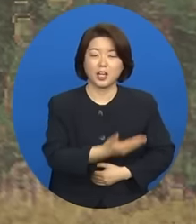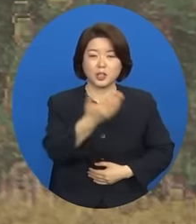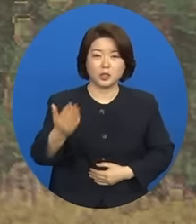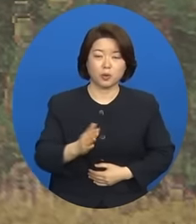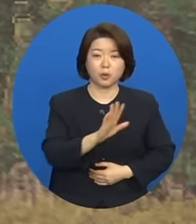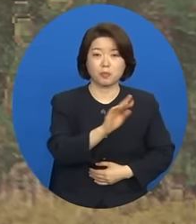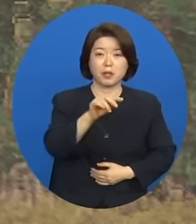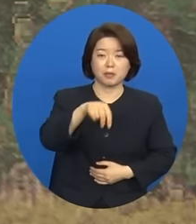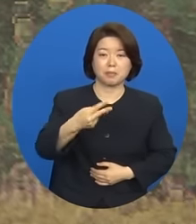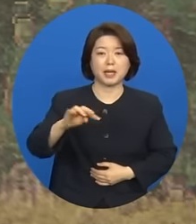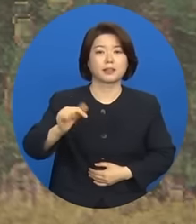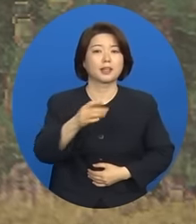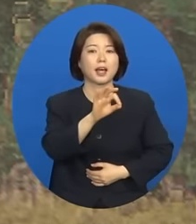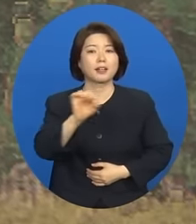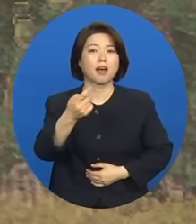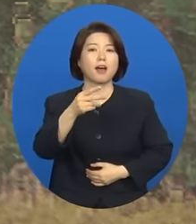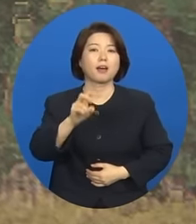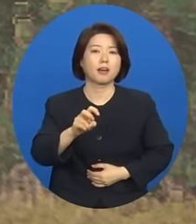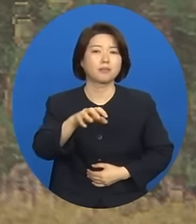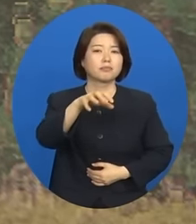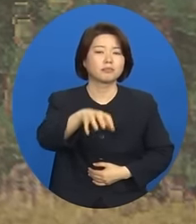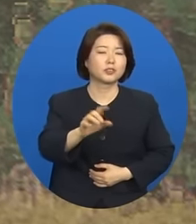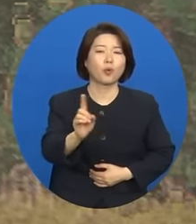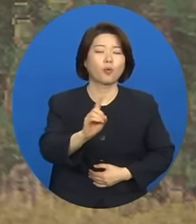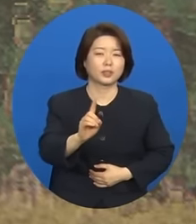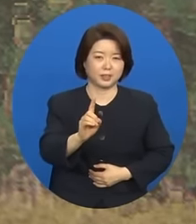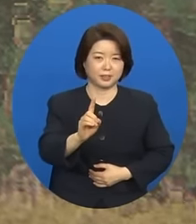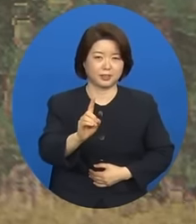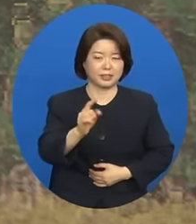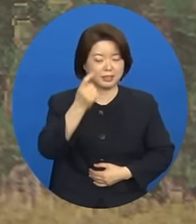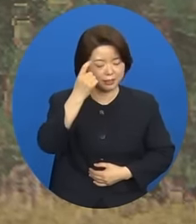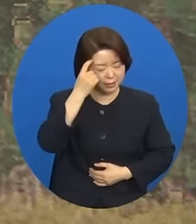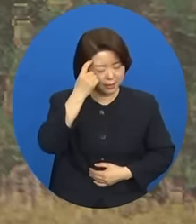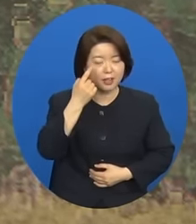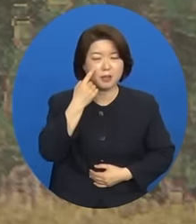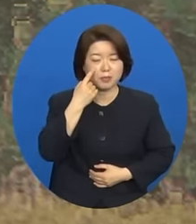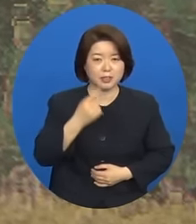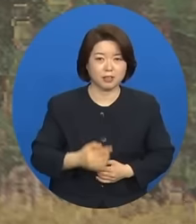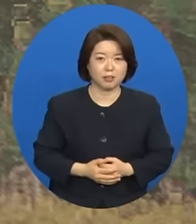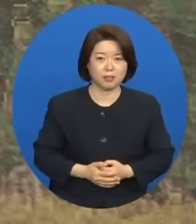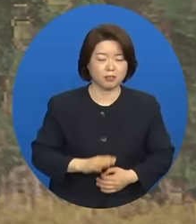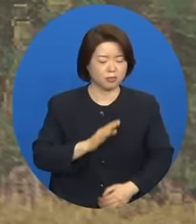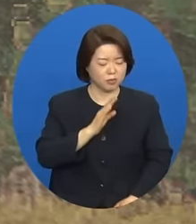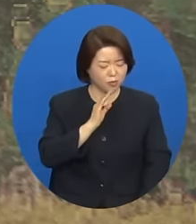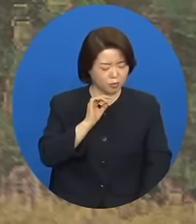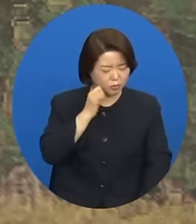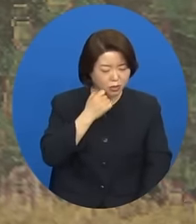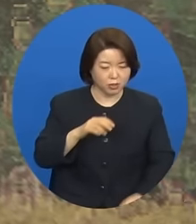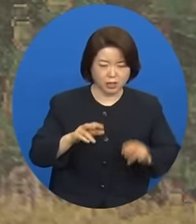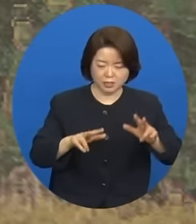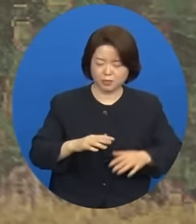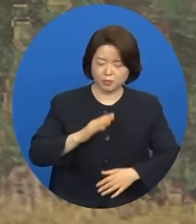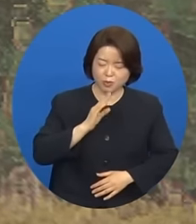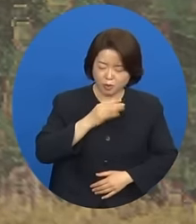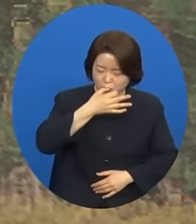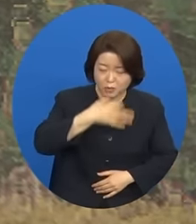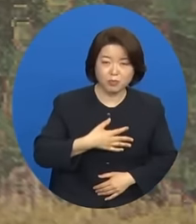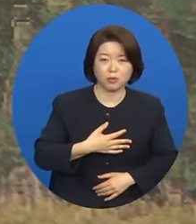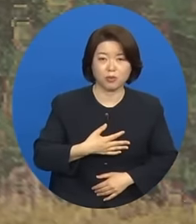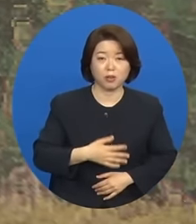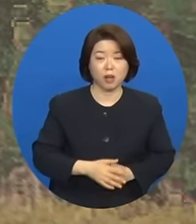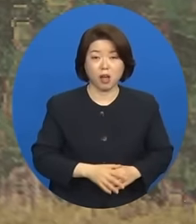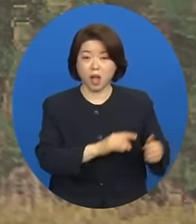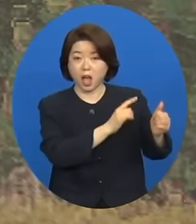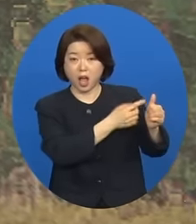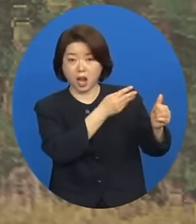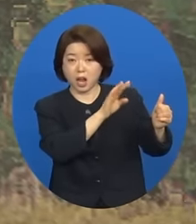아람은 어디입니까? 한번 생각해 보세요. 너무나 어려워요. 너무나 힘들어요. 라반과 같이 정말